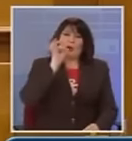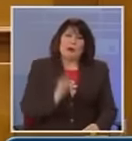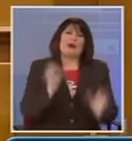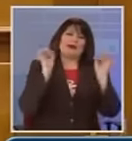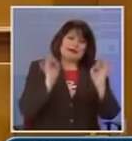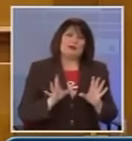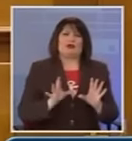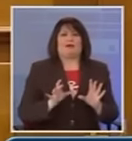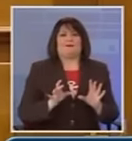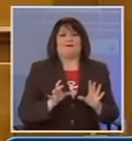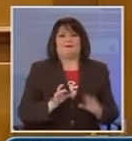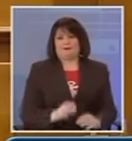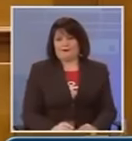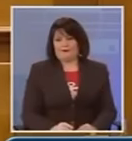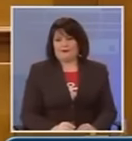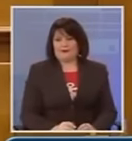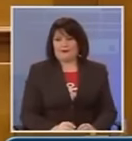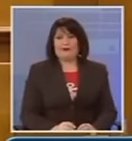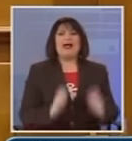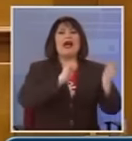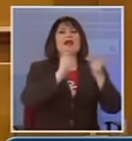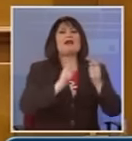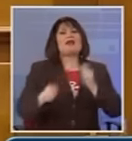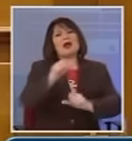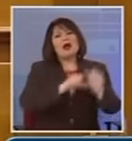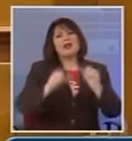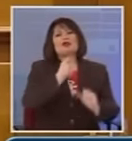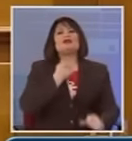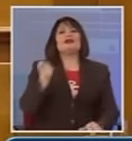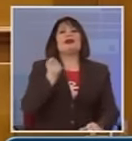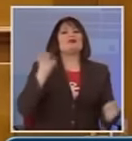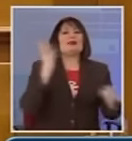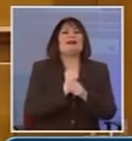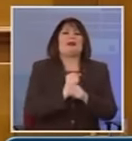κυριολεκτικά τη μεγαλύτερη αναδιάρθρωση χρέους στην ιστορία που πετύχαμε.